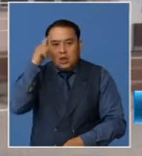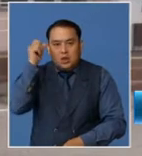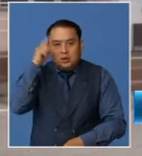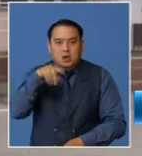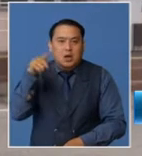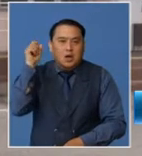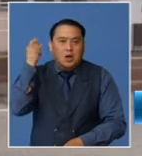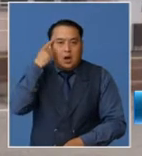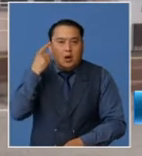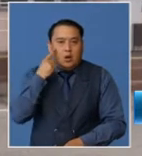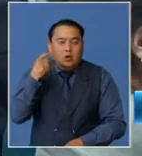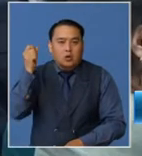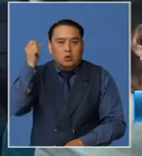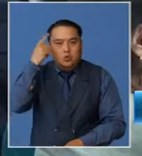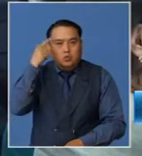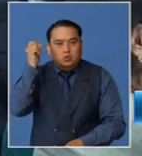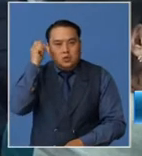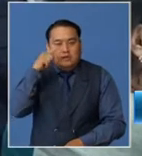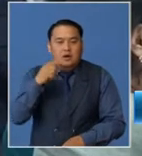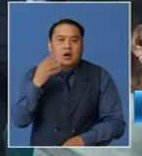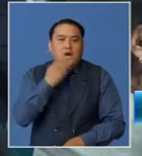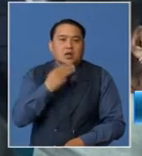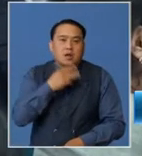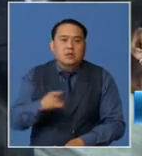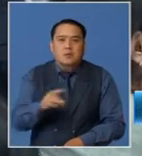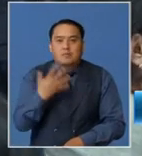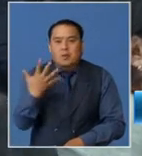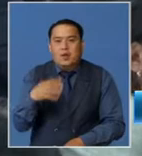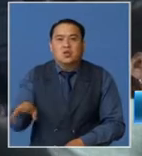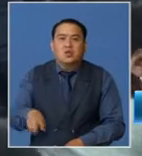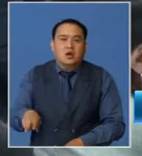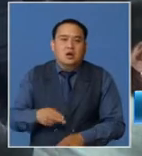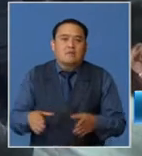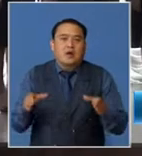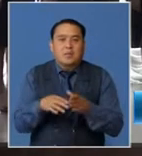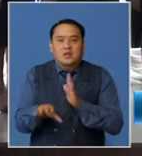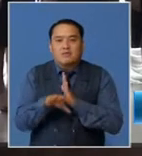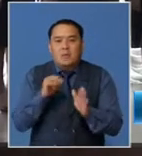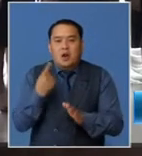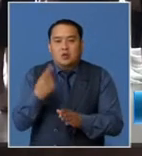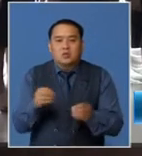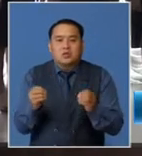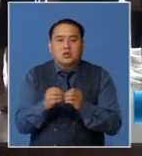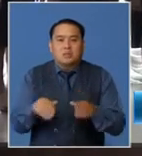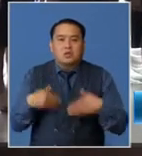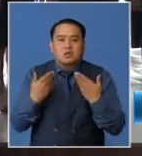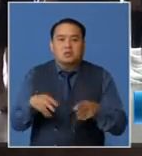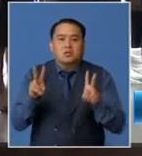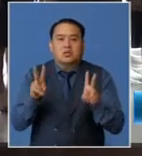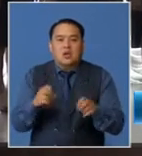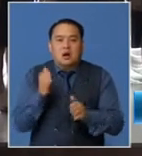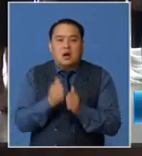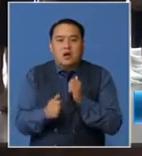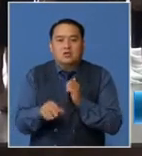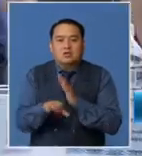Искельдинского, Каратальского и Коксузского районов. С каждого района по 5 директоров. Команда выбирает одну из 10 предложенных тем. Каждой